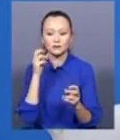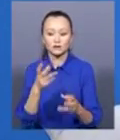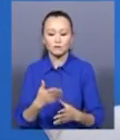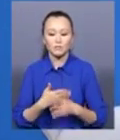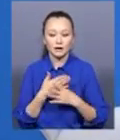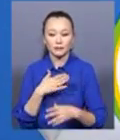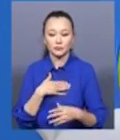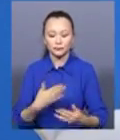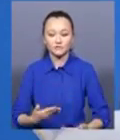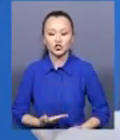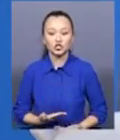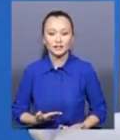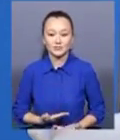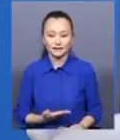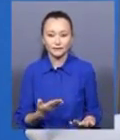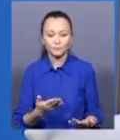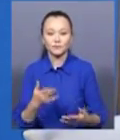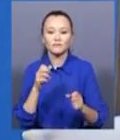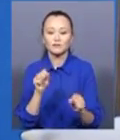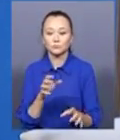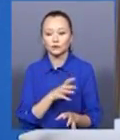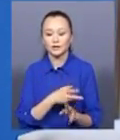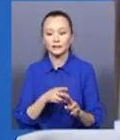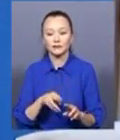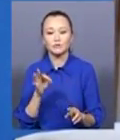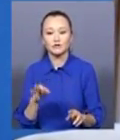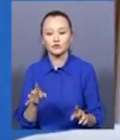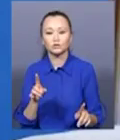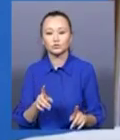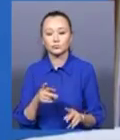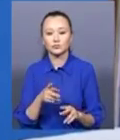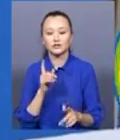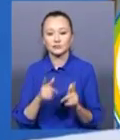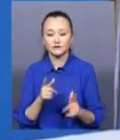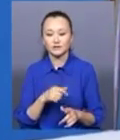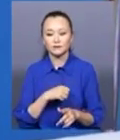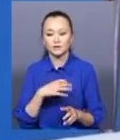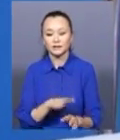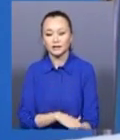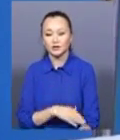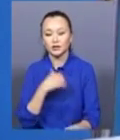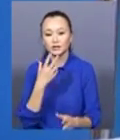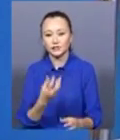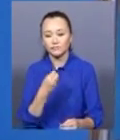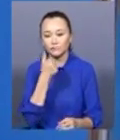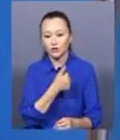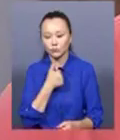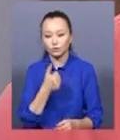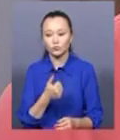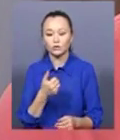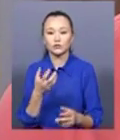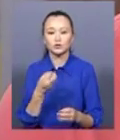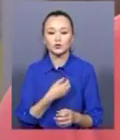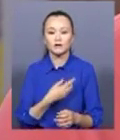должны помогать нам в жизни. Возможно, это правда, потому что действительно самый длинный день в году. К тому